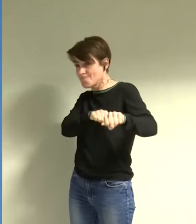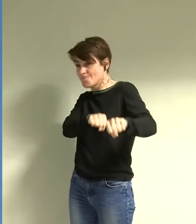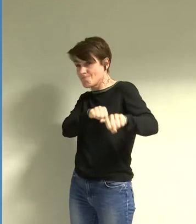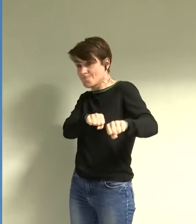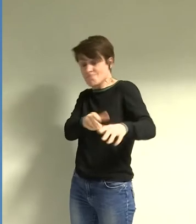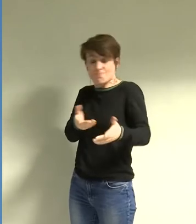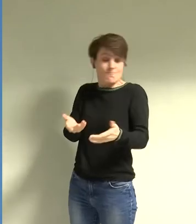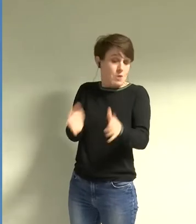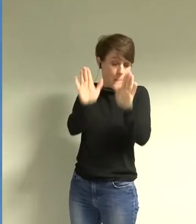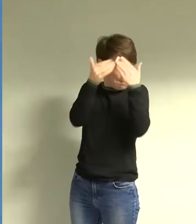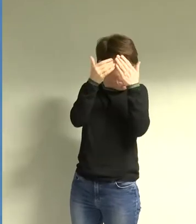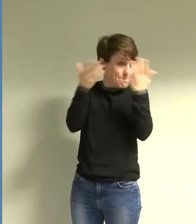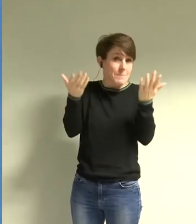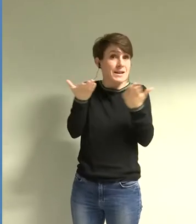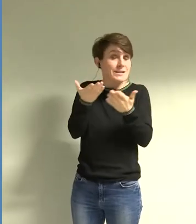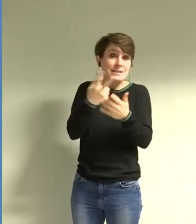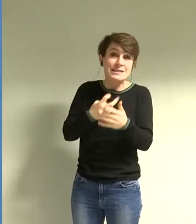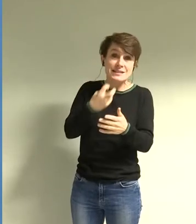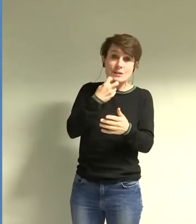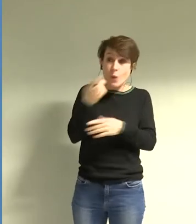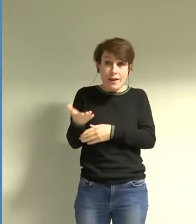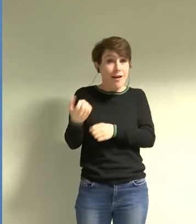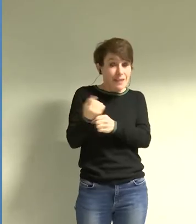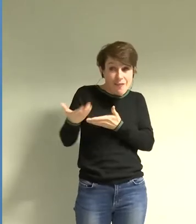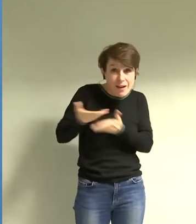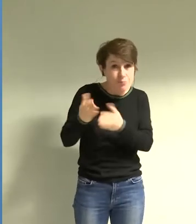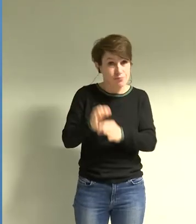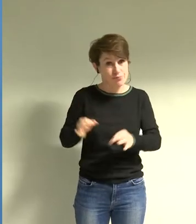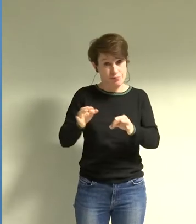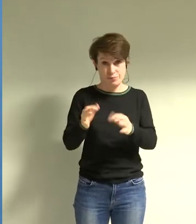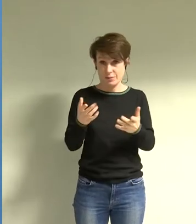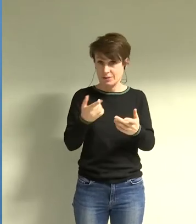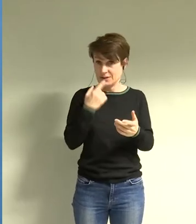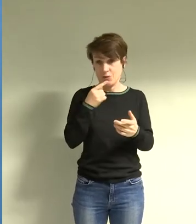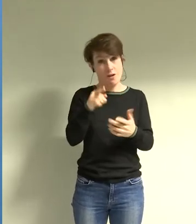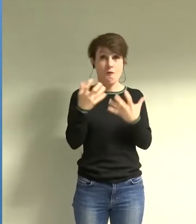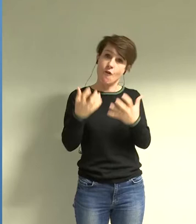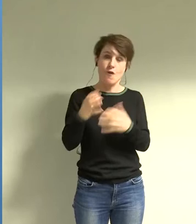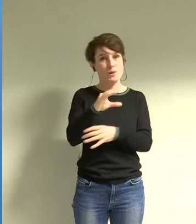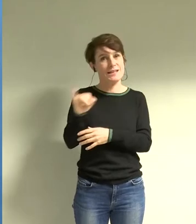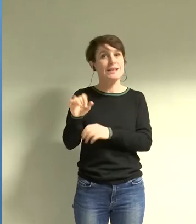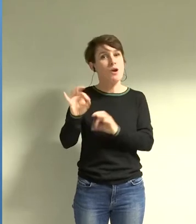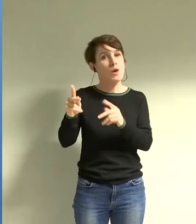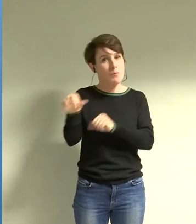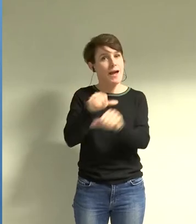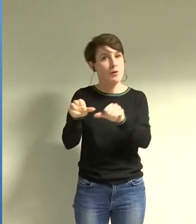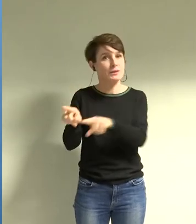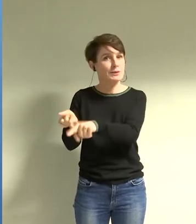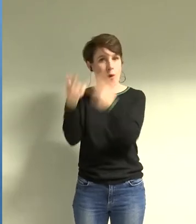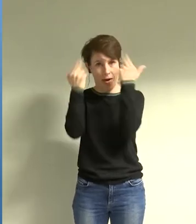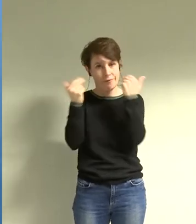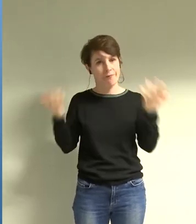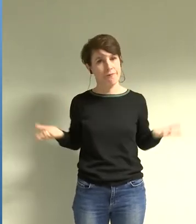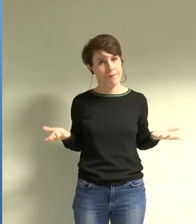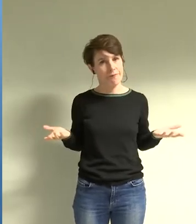les concernent et à votre volonté de disposer de canaux d'expression à votre botte ainsi je vais vous